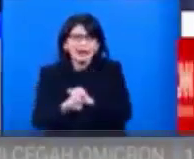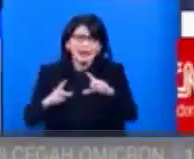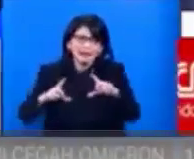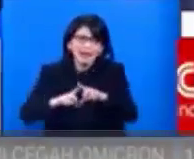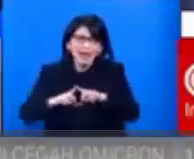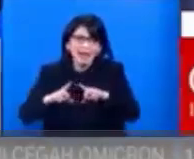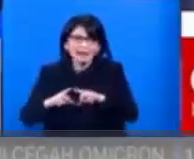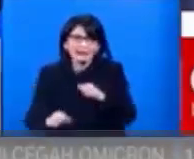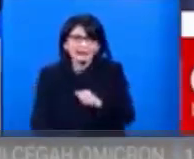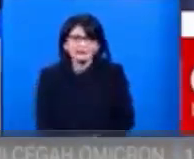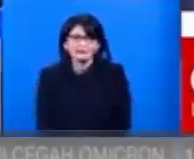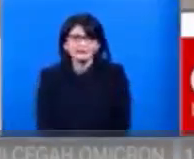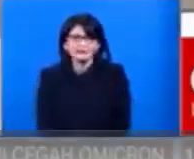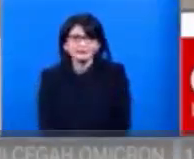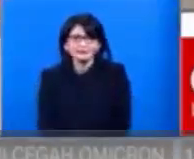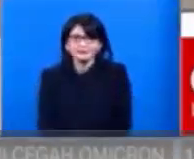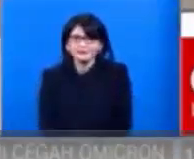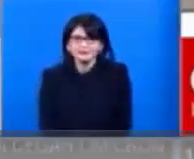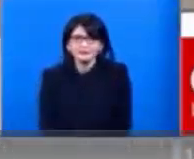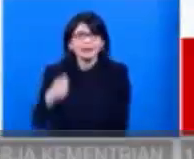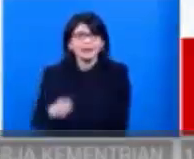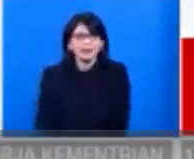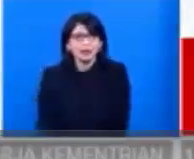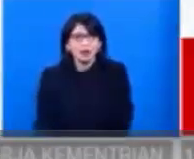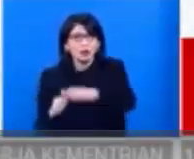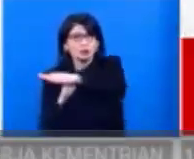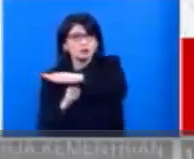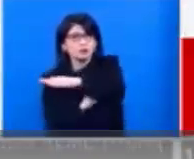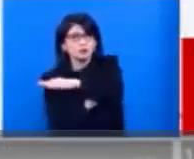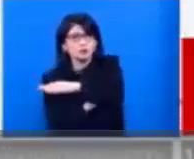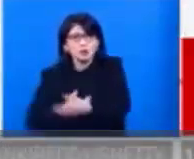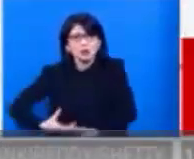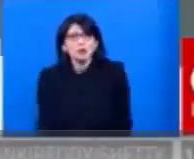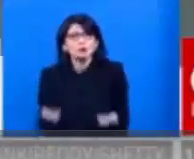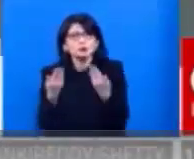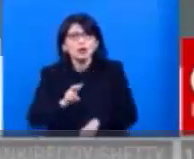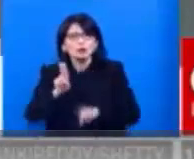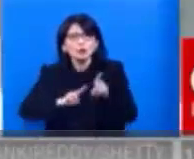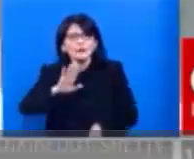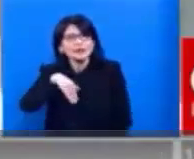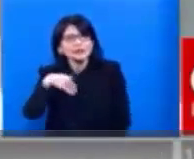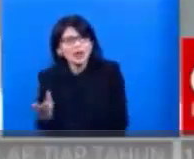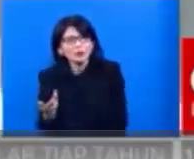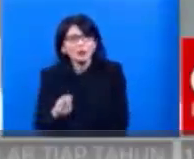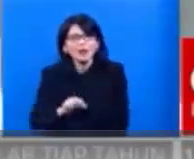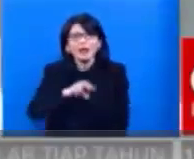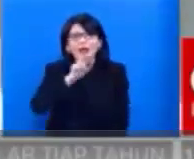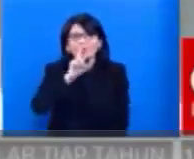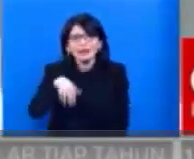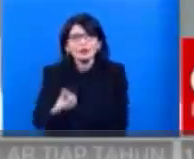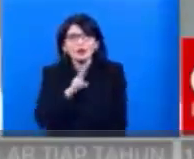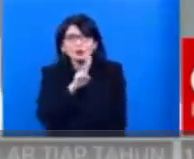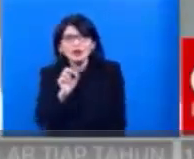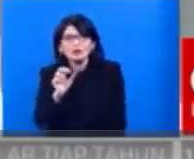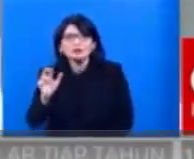pergantian penerangan jalan. Nah, perawatan-perawatan ini memang sudah dilakukan secara rutin seperti